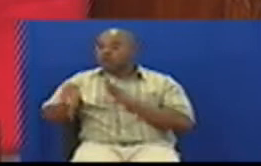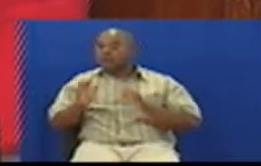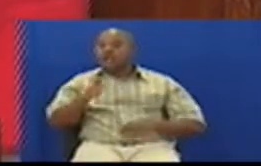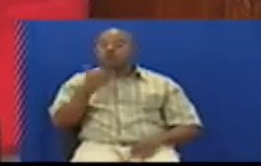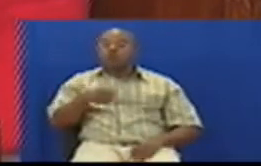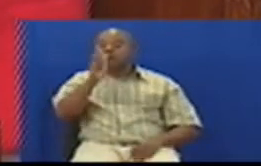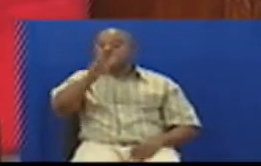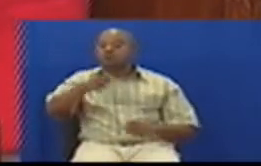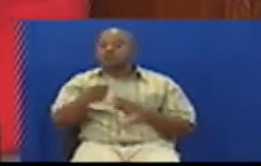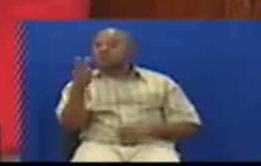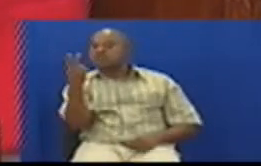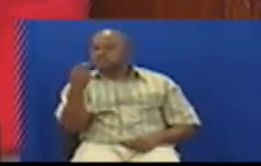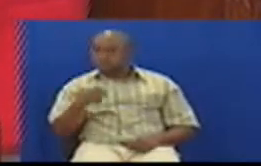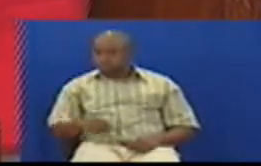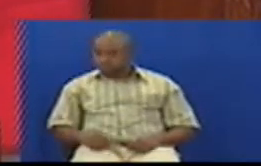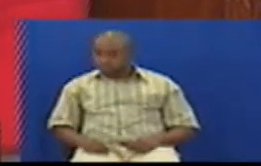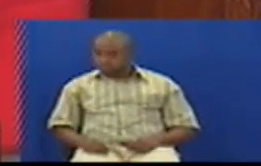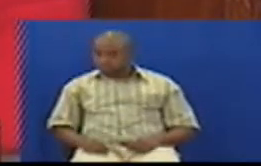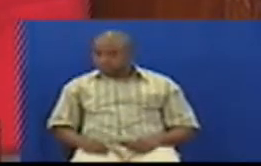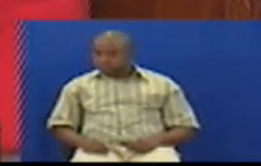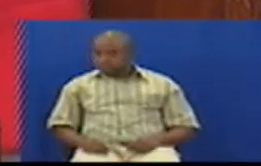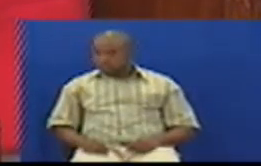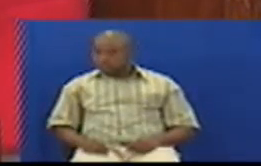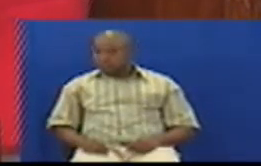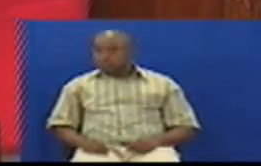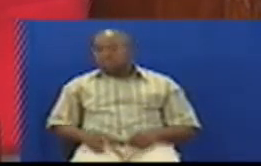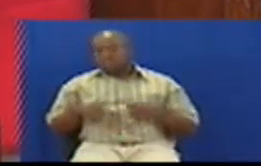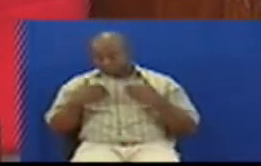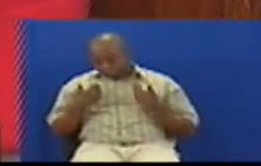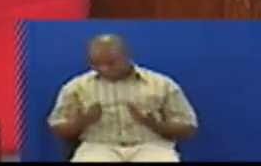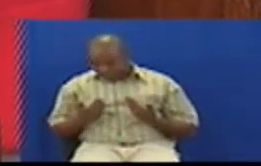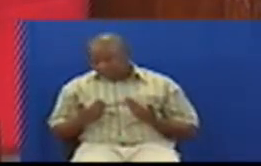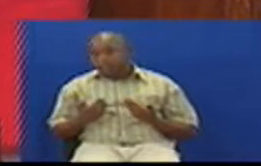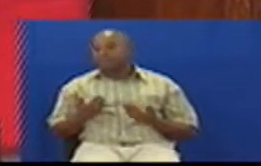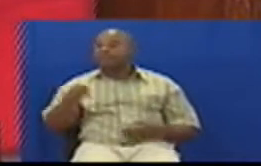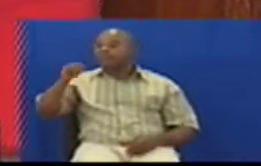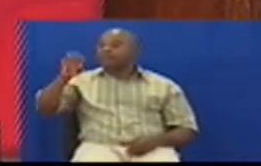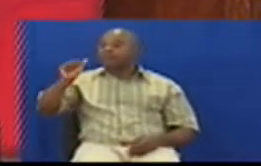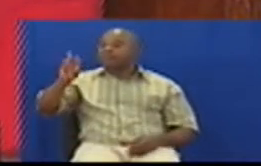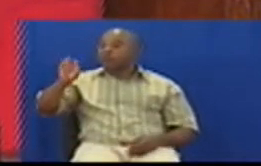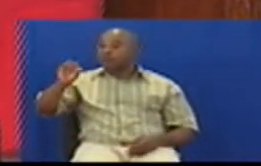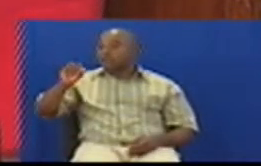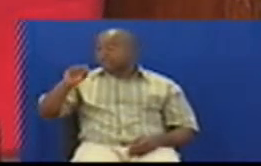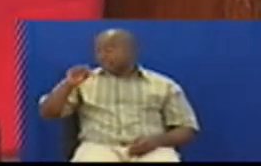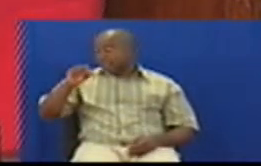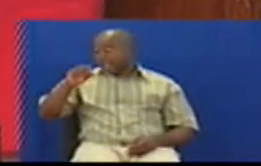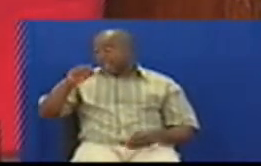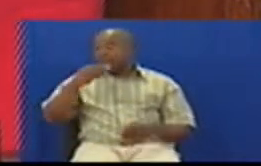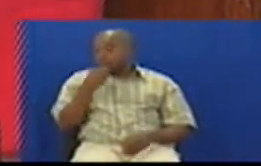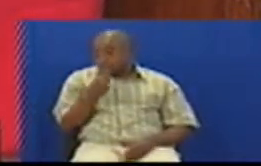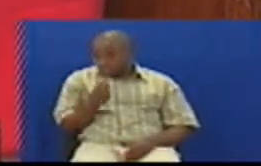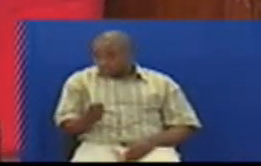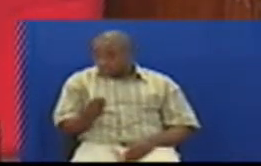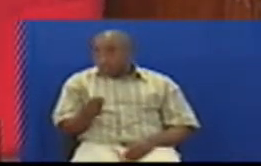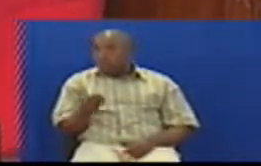Ukisoma shauri namba 10 ambayo ameshtakiwa Mheshimiwa Mbowe peke yake katika kesi hiyo, mwendesha mashtaka ananukuu wakati anaandaa sasa ili watoke